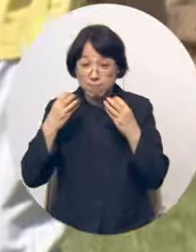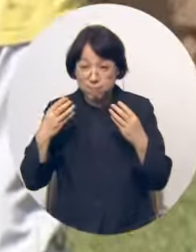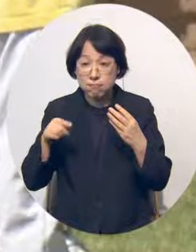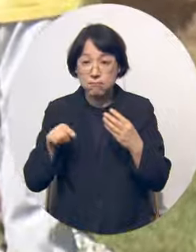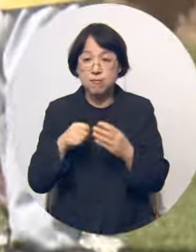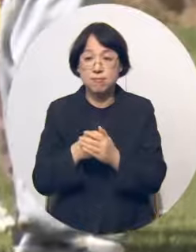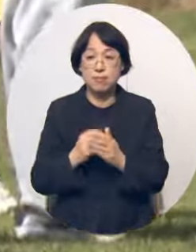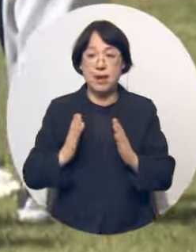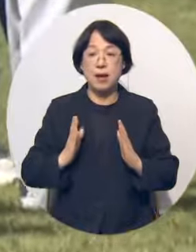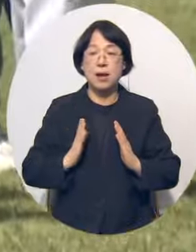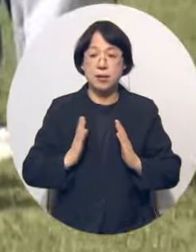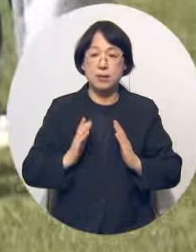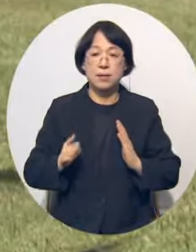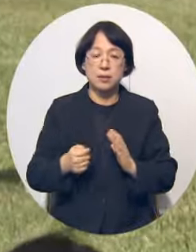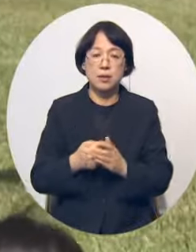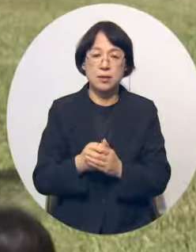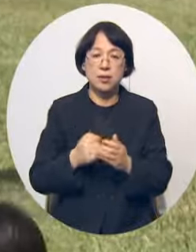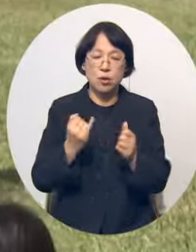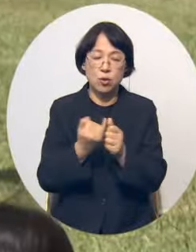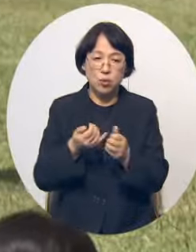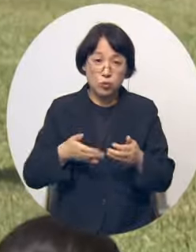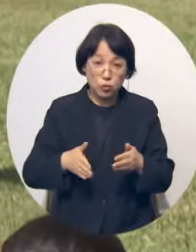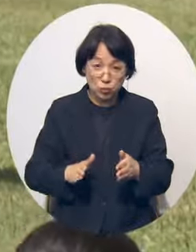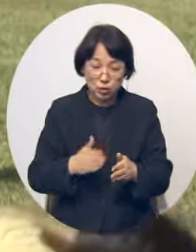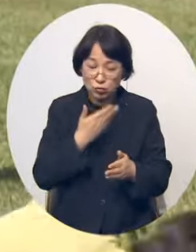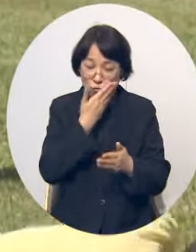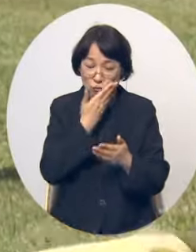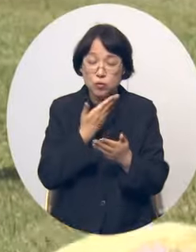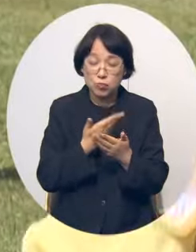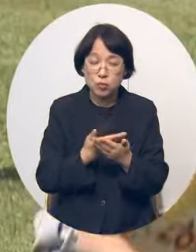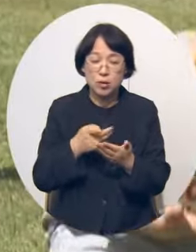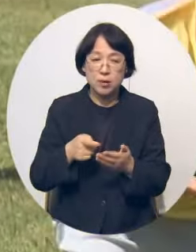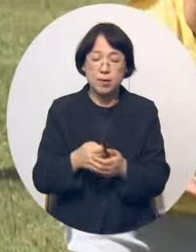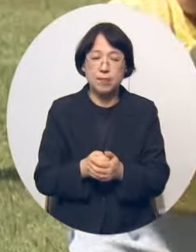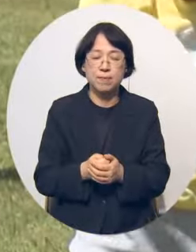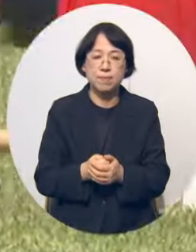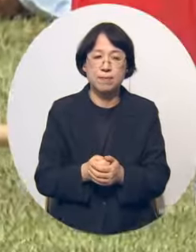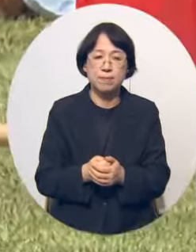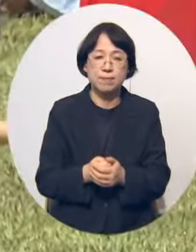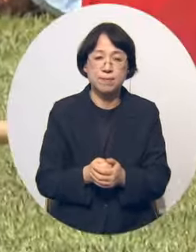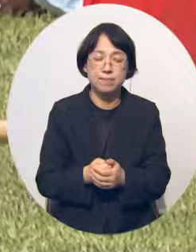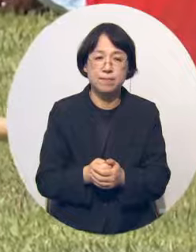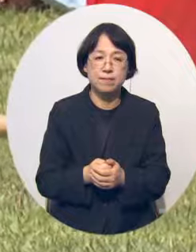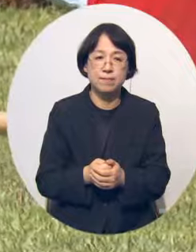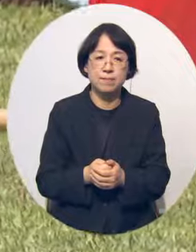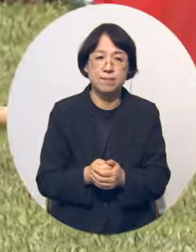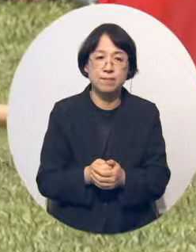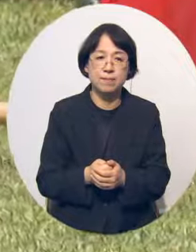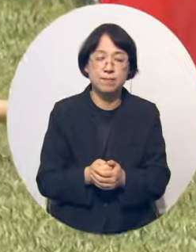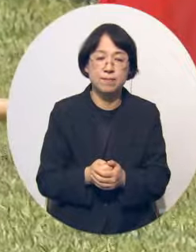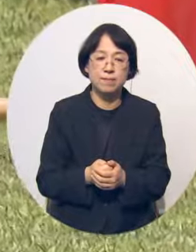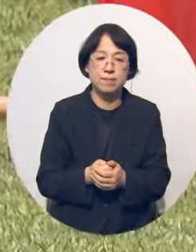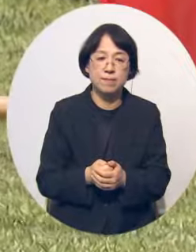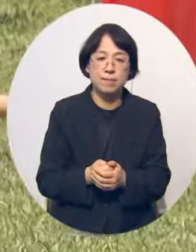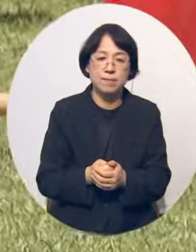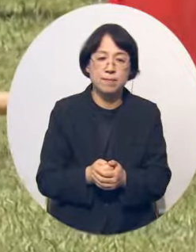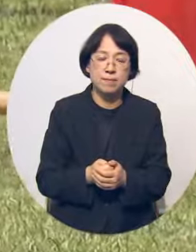출산 결정의 중요한 요인임을 확인했다며 이번 조사에 의의를 밝혔습니다. KTV 김경호입니다.